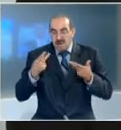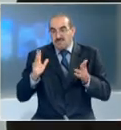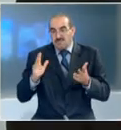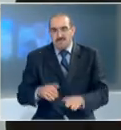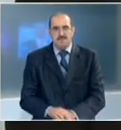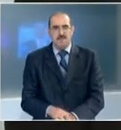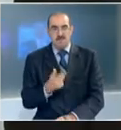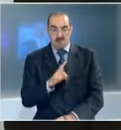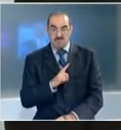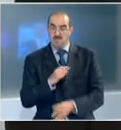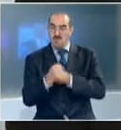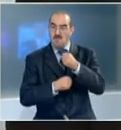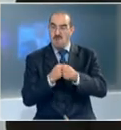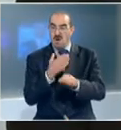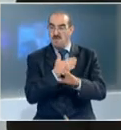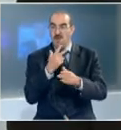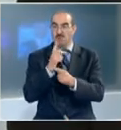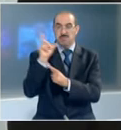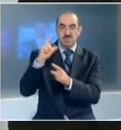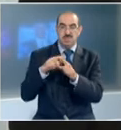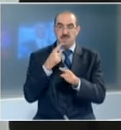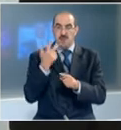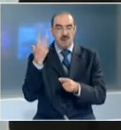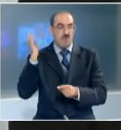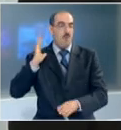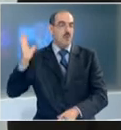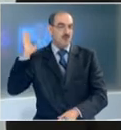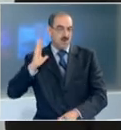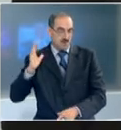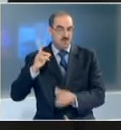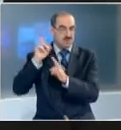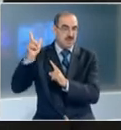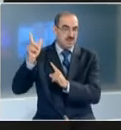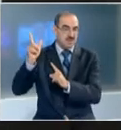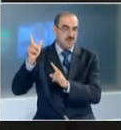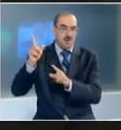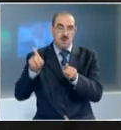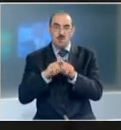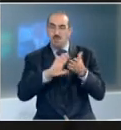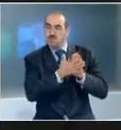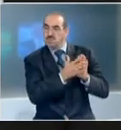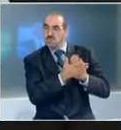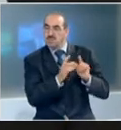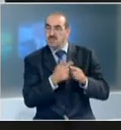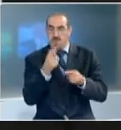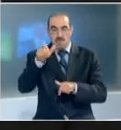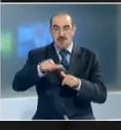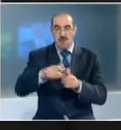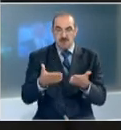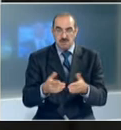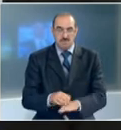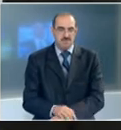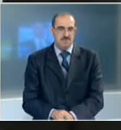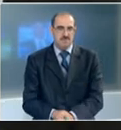من ضحايا الحرب، الحرب النائمة والحرب المدفونة والحرب الغير معلنة، واللي هي جريمة مستمرة في حق الأبرياء من أبناء